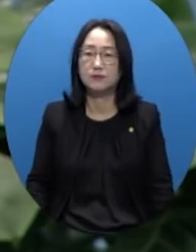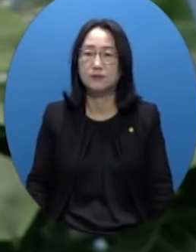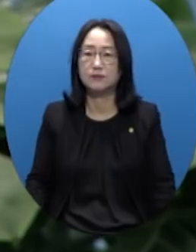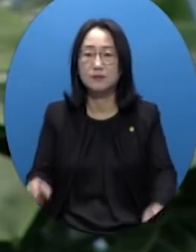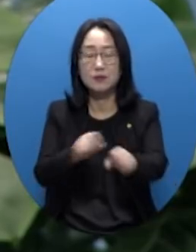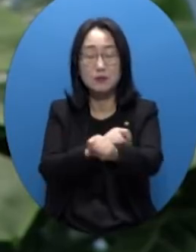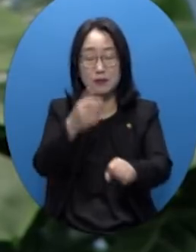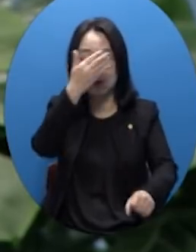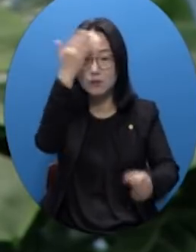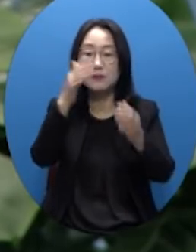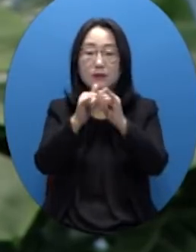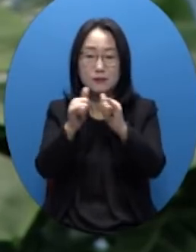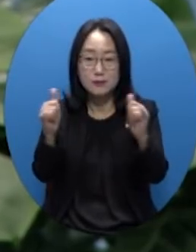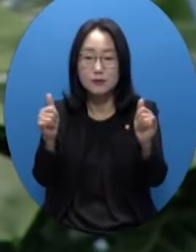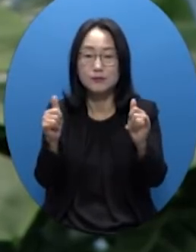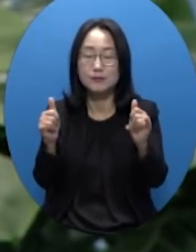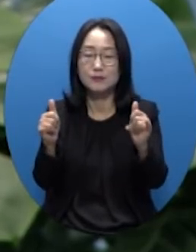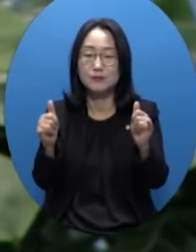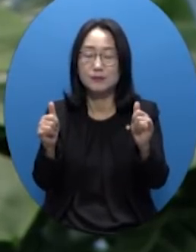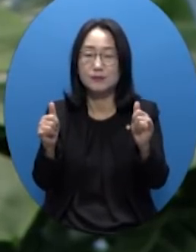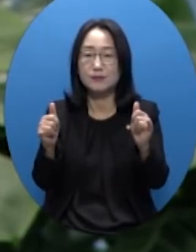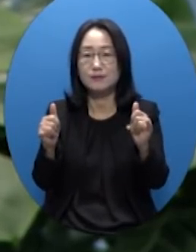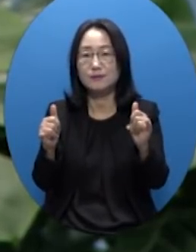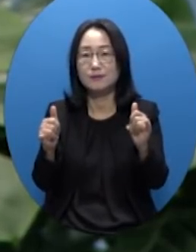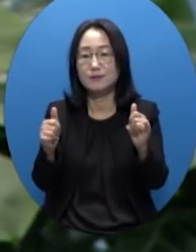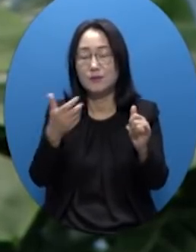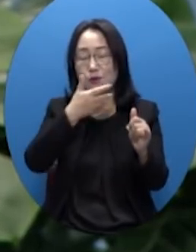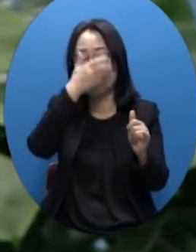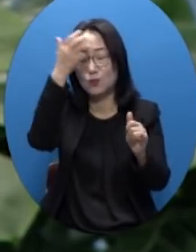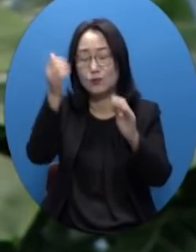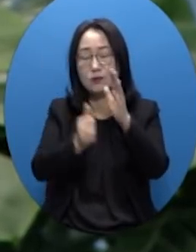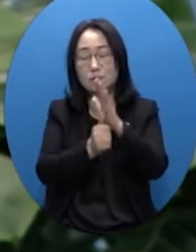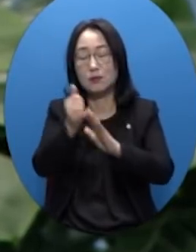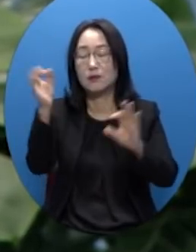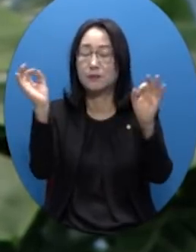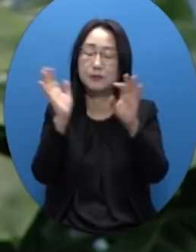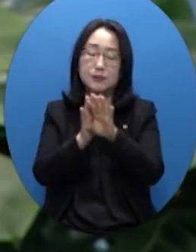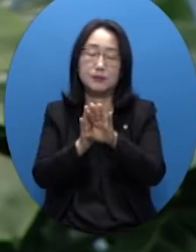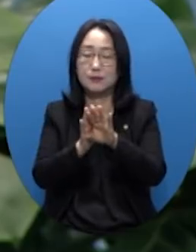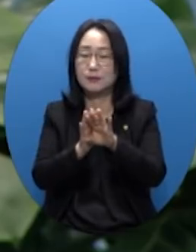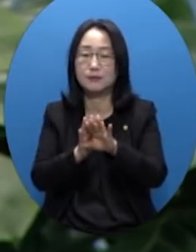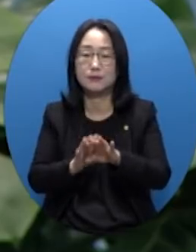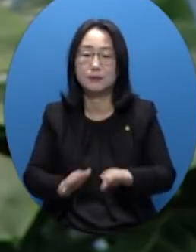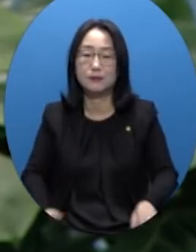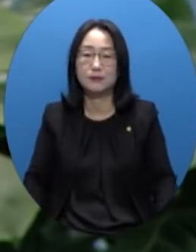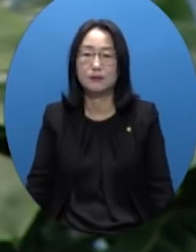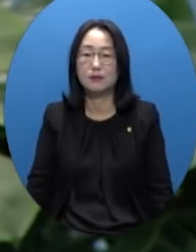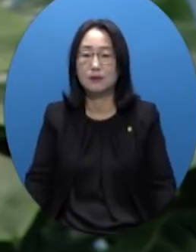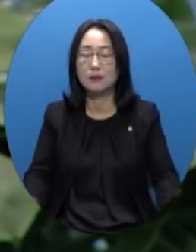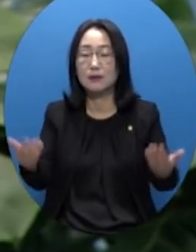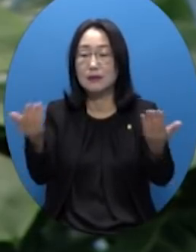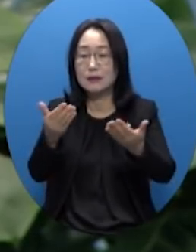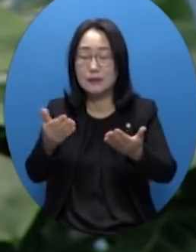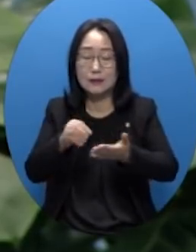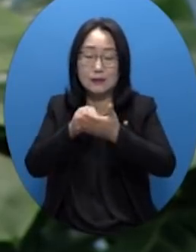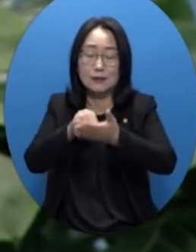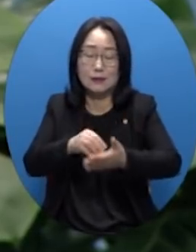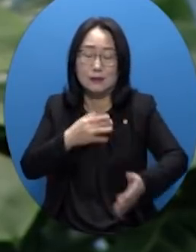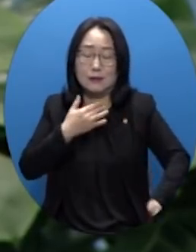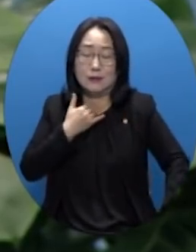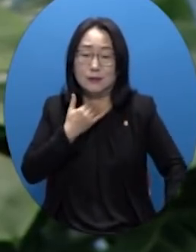그래 젊은이들이 꿈과 희망을 잃어 버렸습니다 일자리에 대한 목마름이